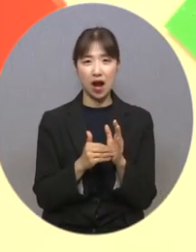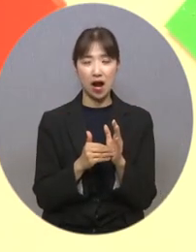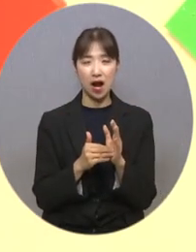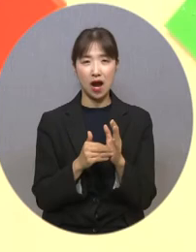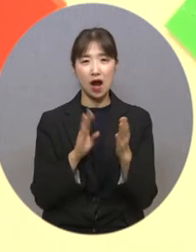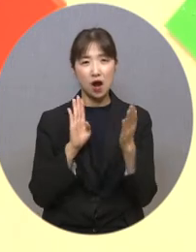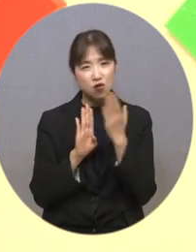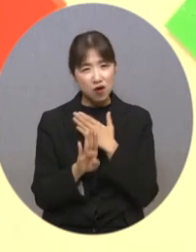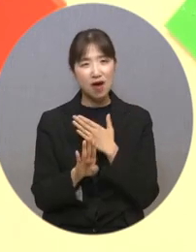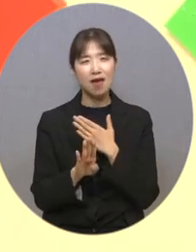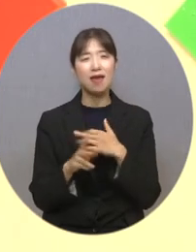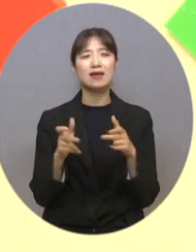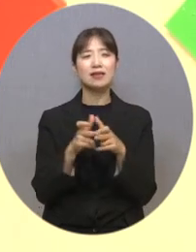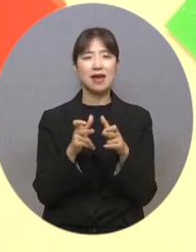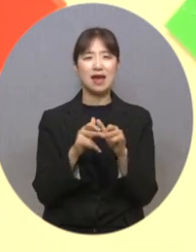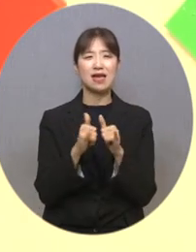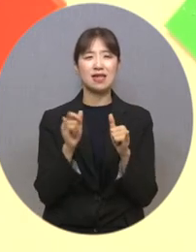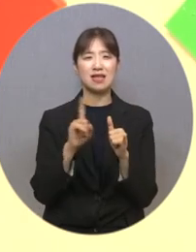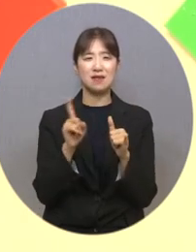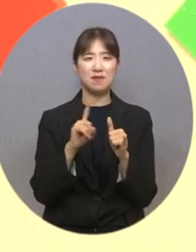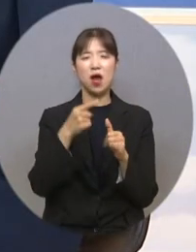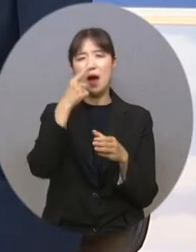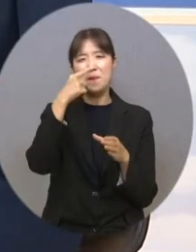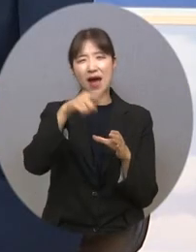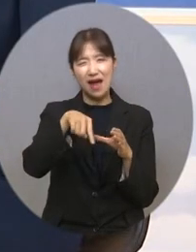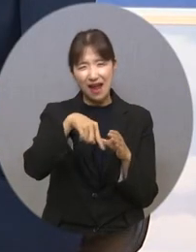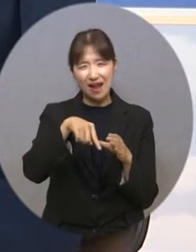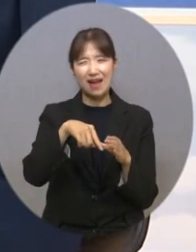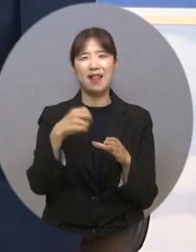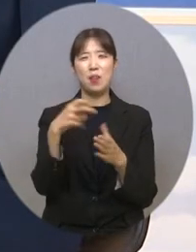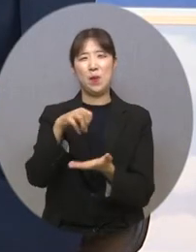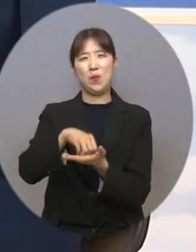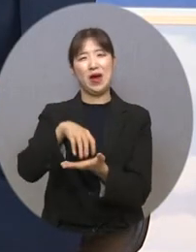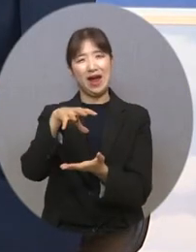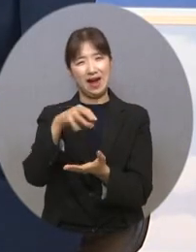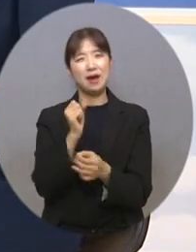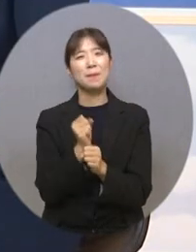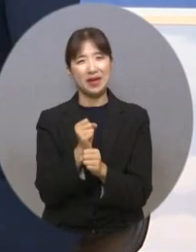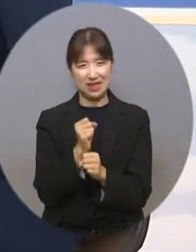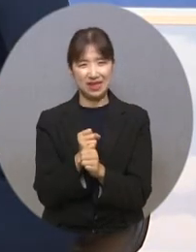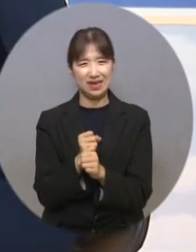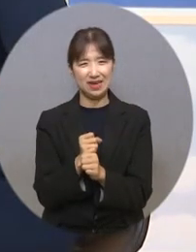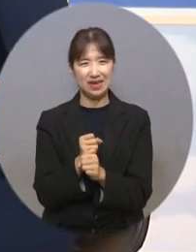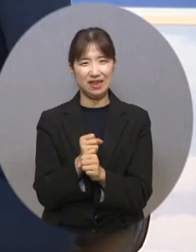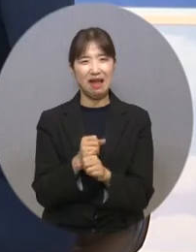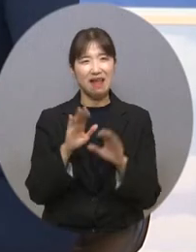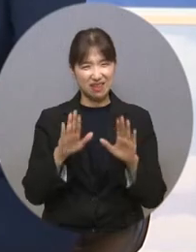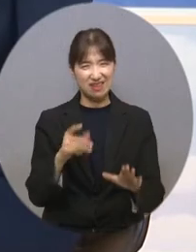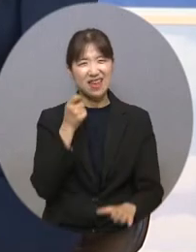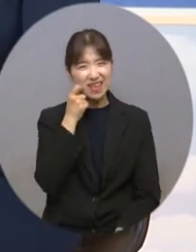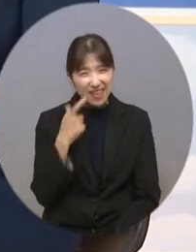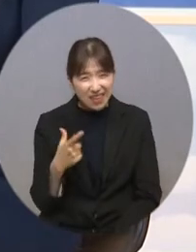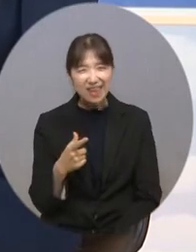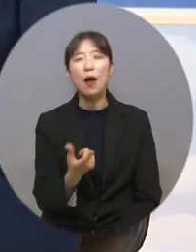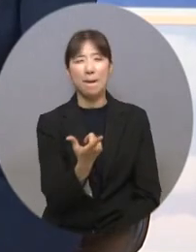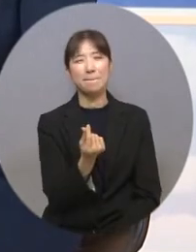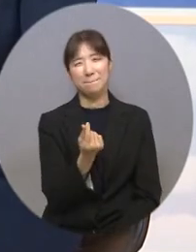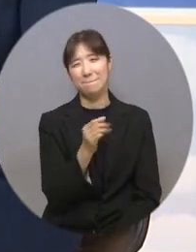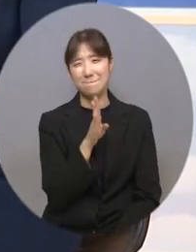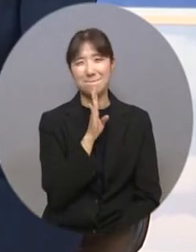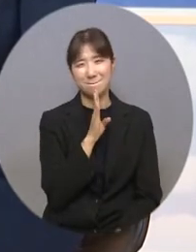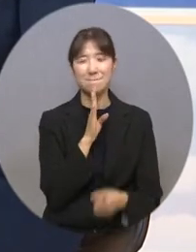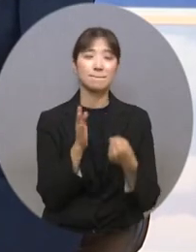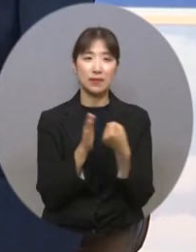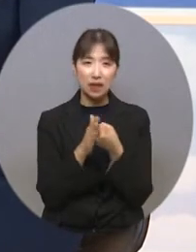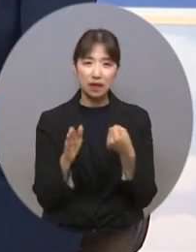졸업한 후에 네. 장애인들은 이제 바리스타라든지 제과제빵 이렇게 아, 그쪽이 트렌드예요. 네, 그런 네. 것 같아요. 네. 그래서